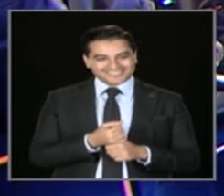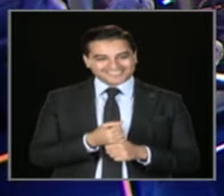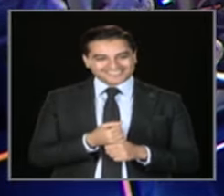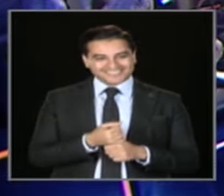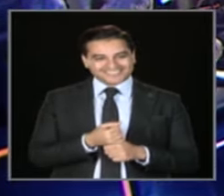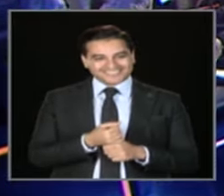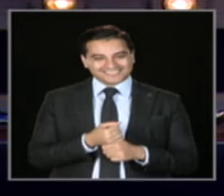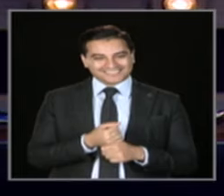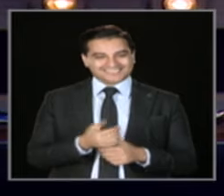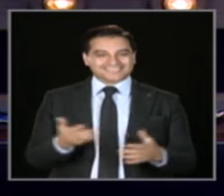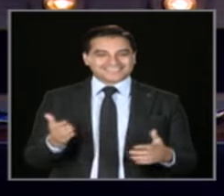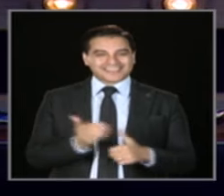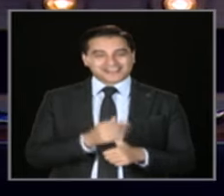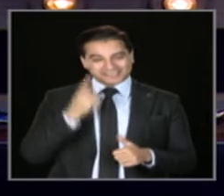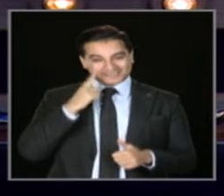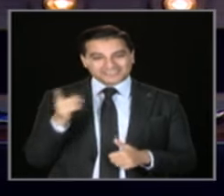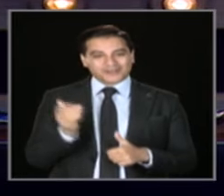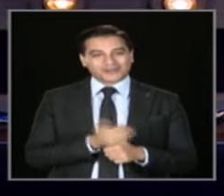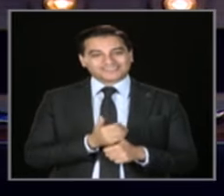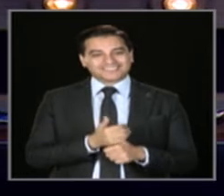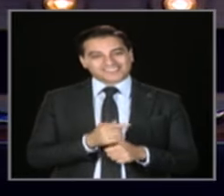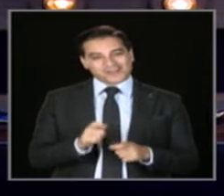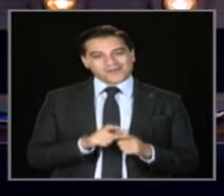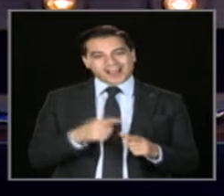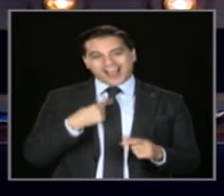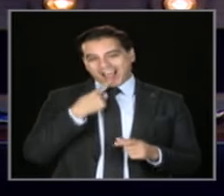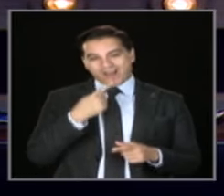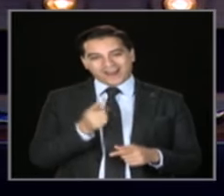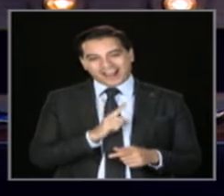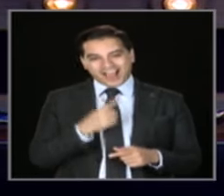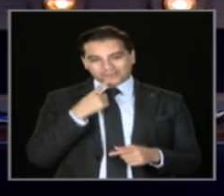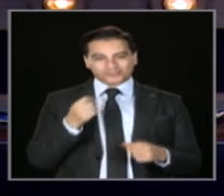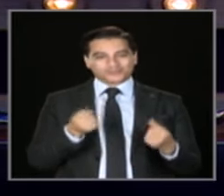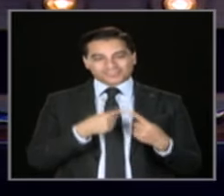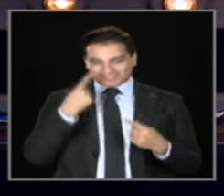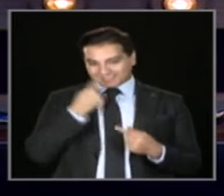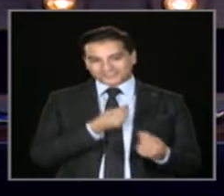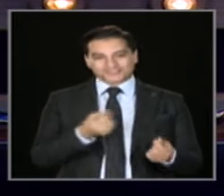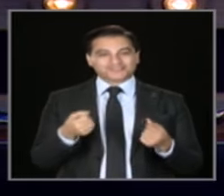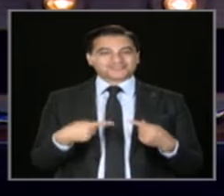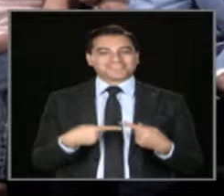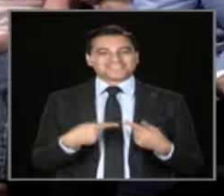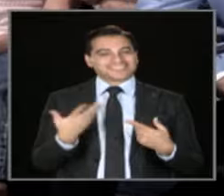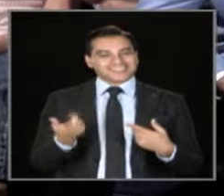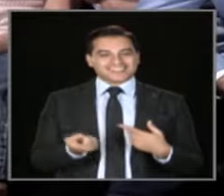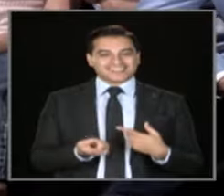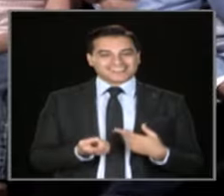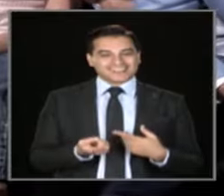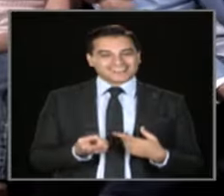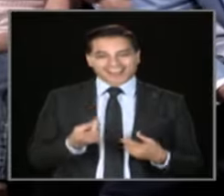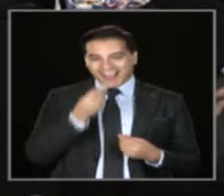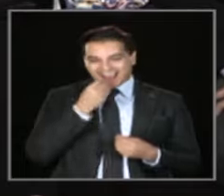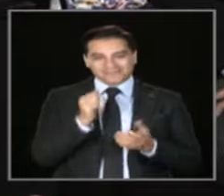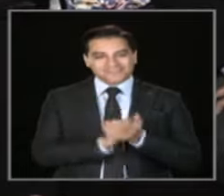جوزها مدام اميره بتسمعي كلام جوزك يعني مش عادر اقوللك قاللك هات سويتش جبت سويتش انت ولا هتتعشى